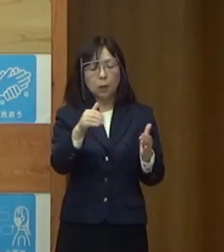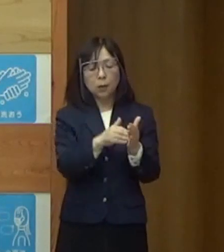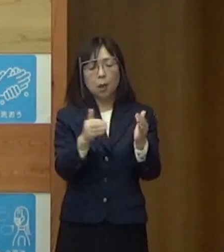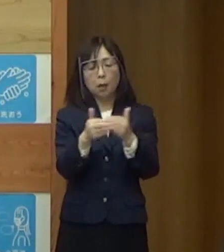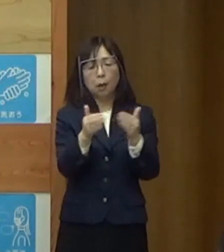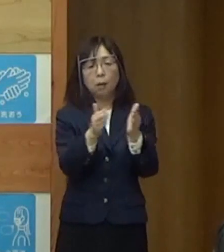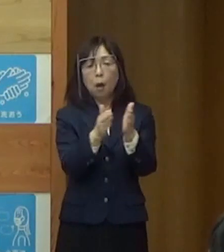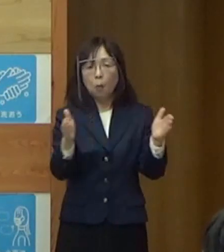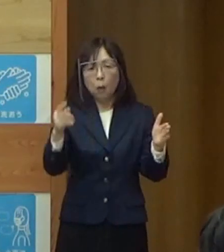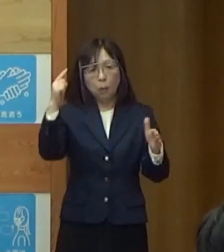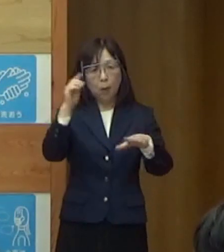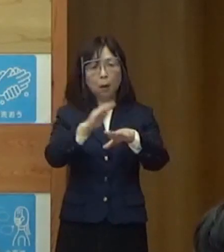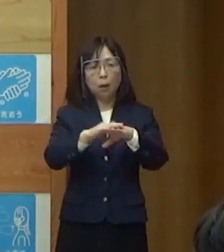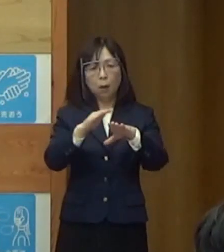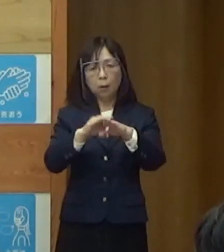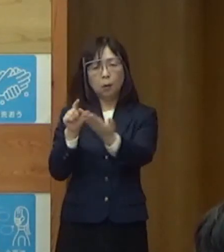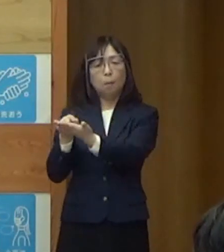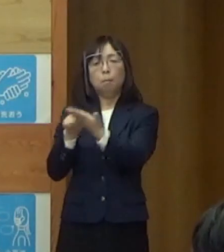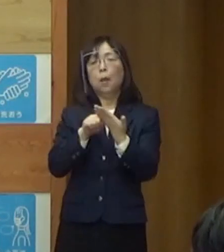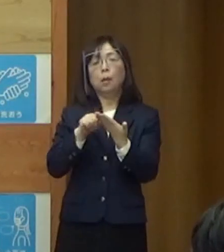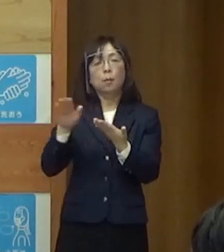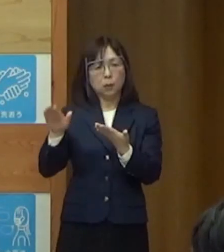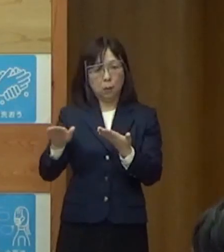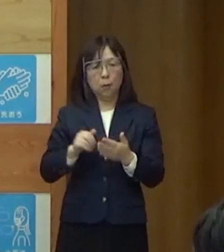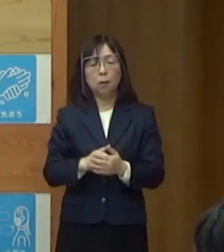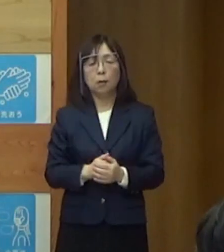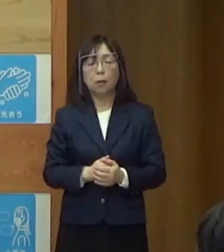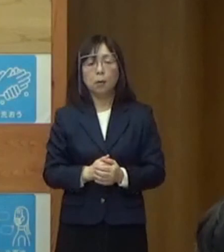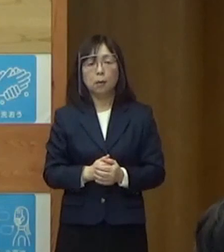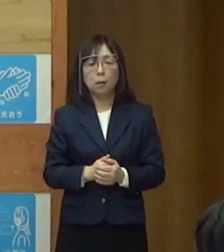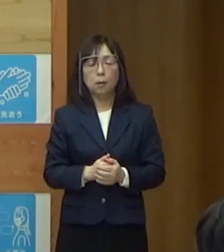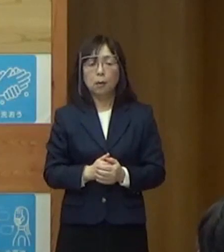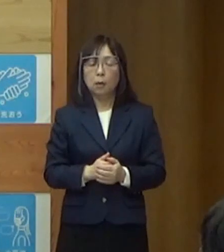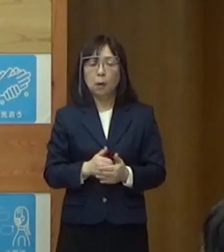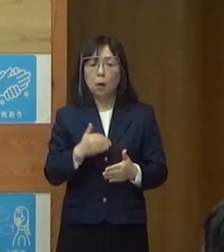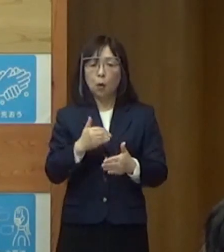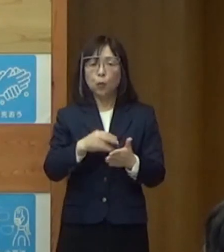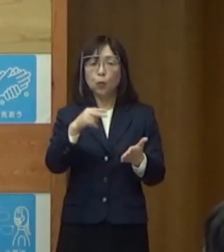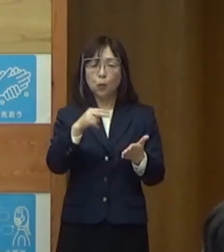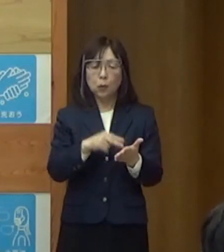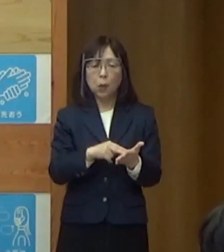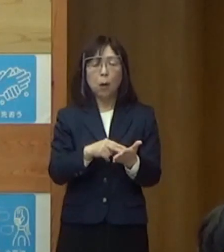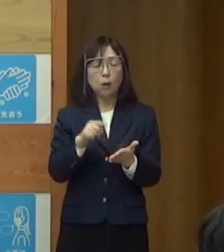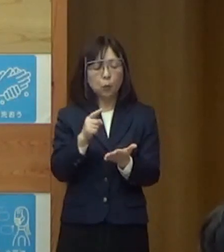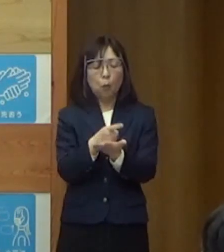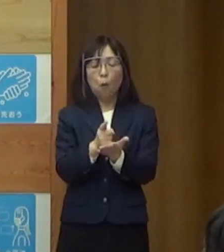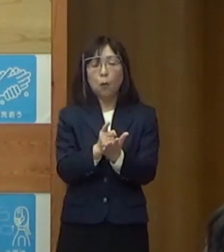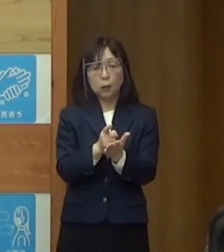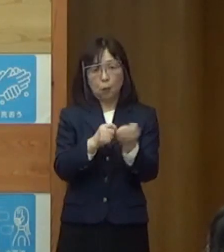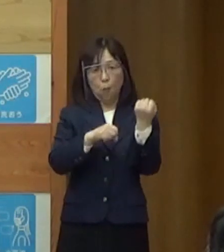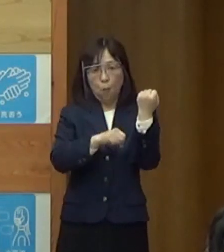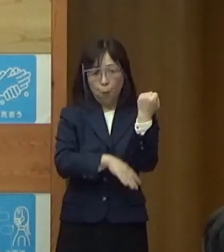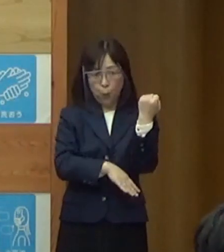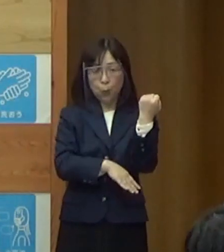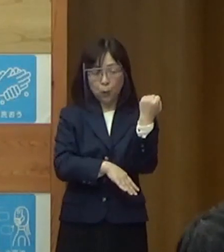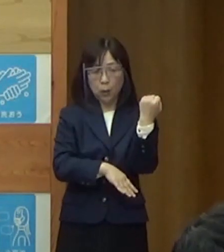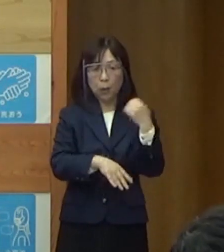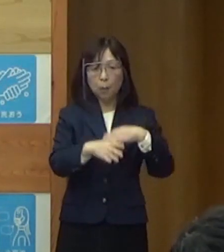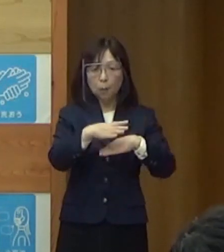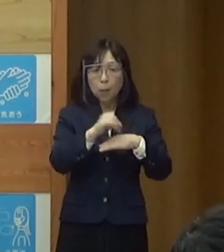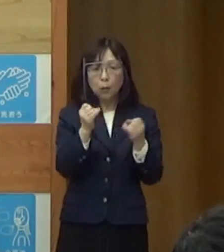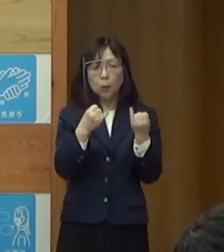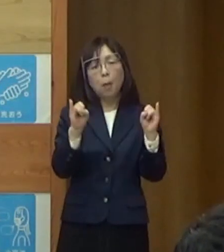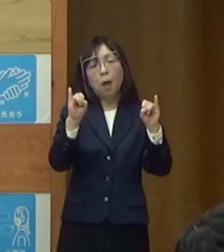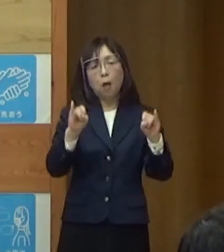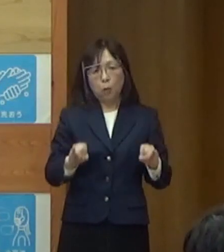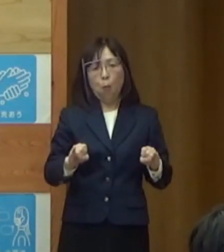の考え方などが示されたところであります。道としてはこの基本的対処方針を踏まえまして、まずイベ